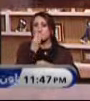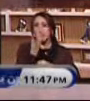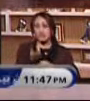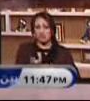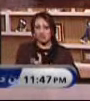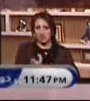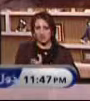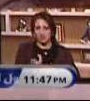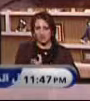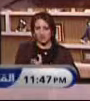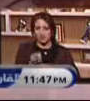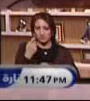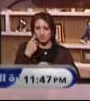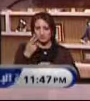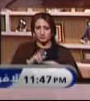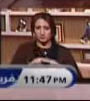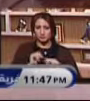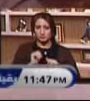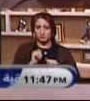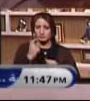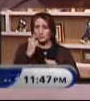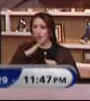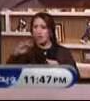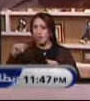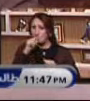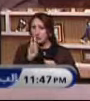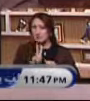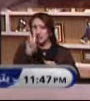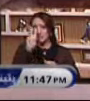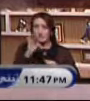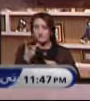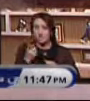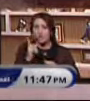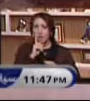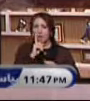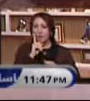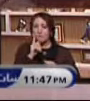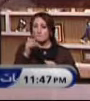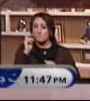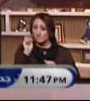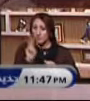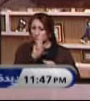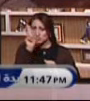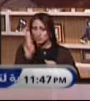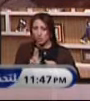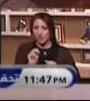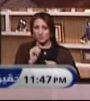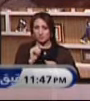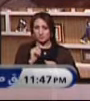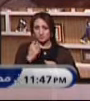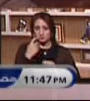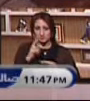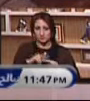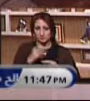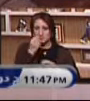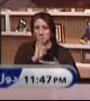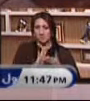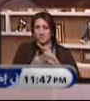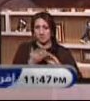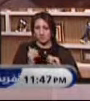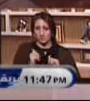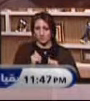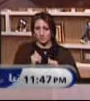يعني يقبلوك في العيد وكده. أين هن؟ فأمهم فاطمة دخلتهم فقالت إحداهن يا أبتي